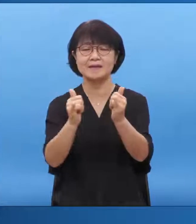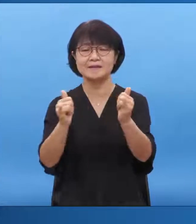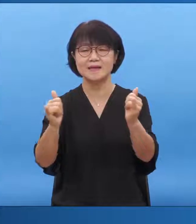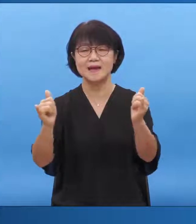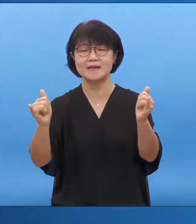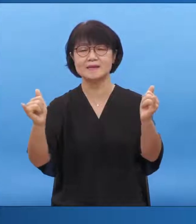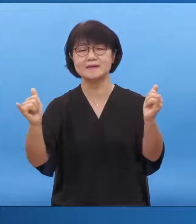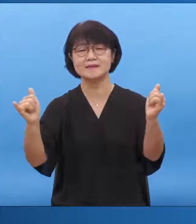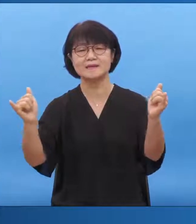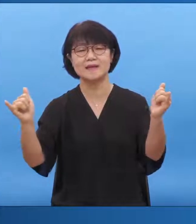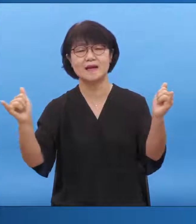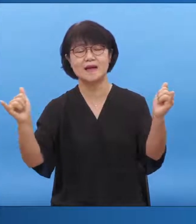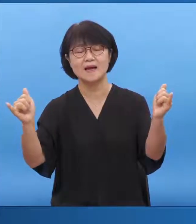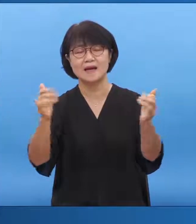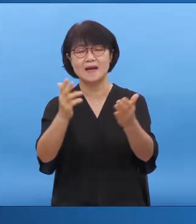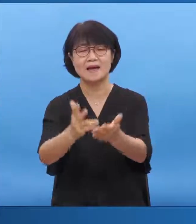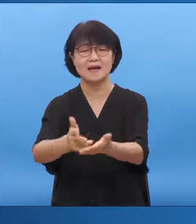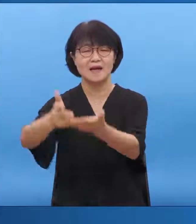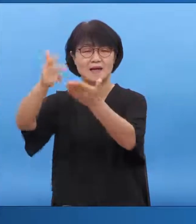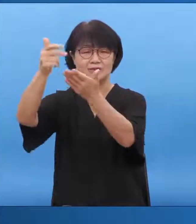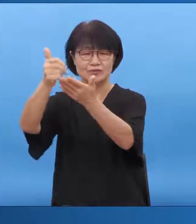헤매는 자들아